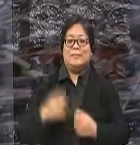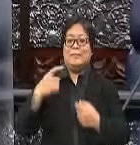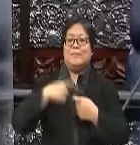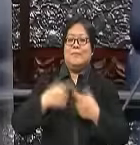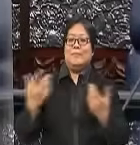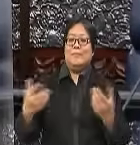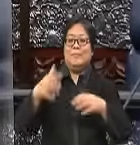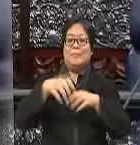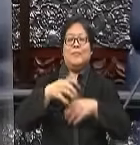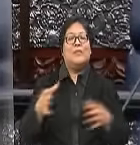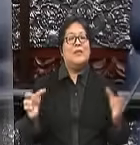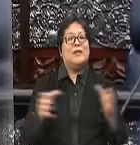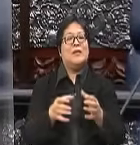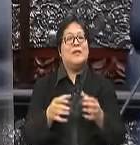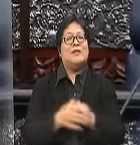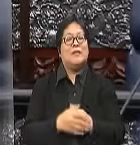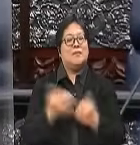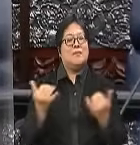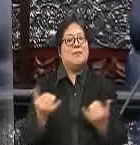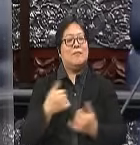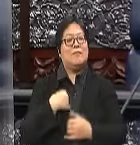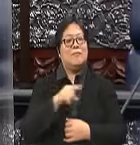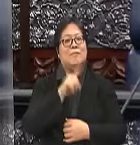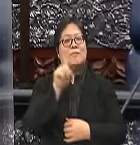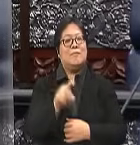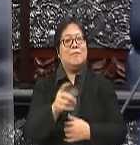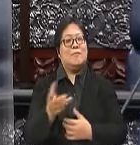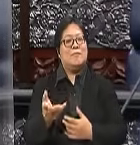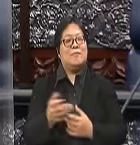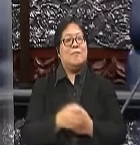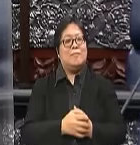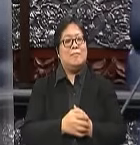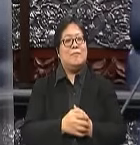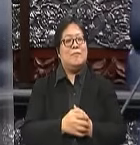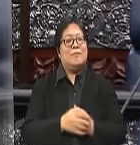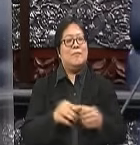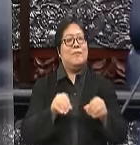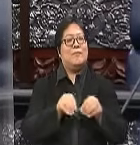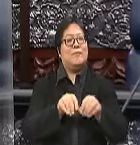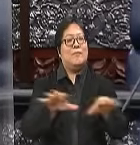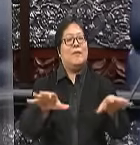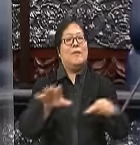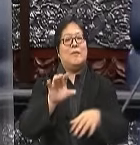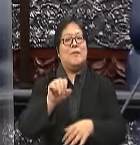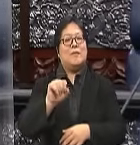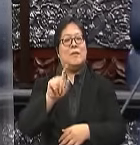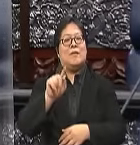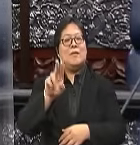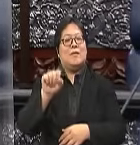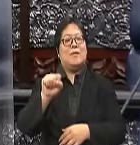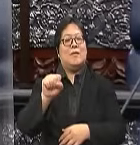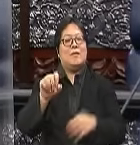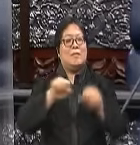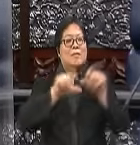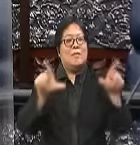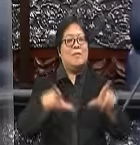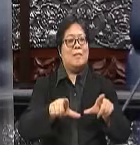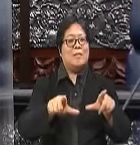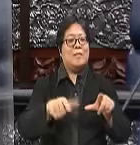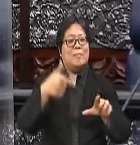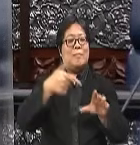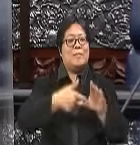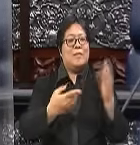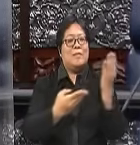berkaitan dengan pekebun kecil dan sekarang ini saya ingin bertanya tentang perkembangan setetes pensijilan minyak